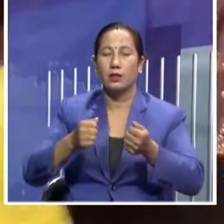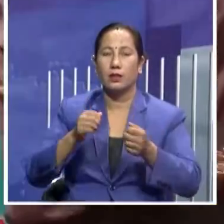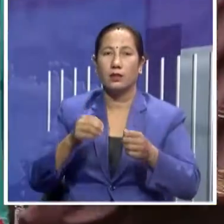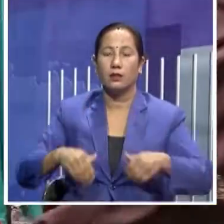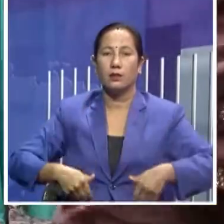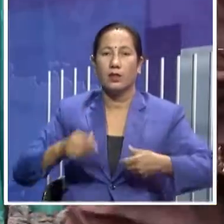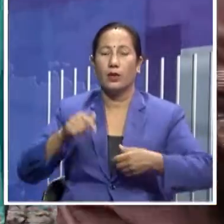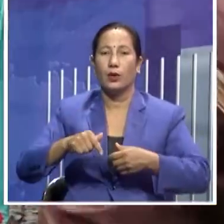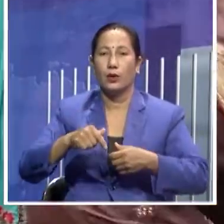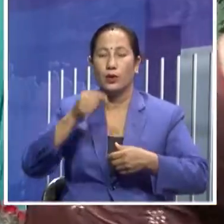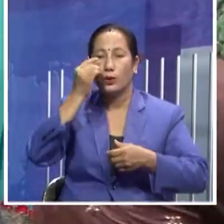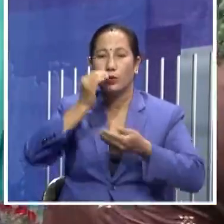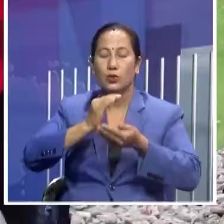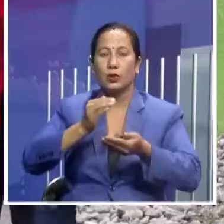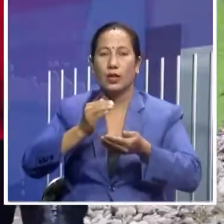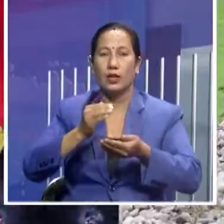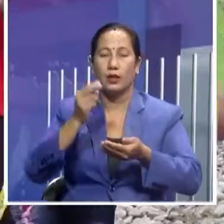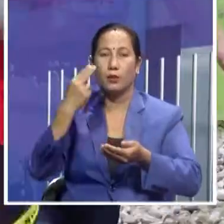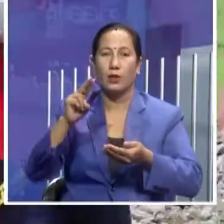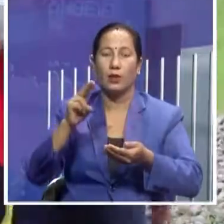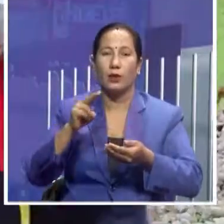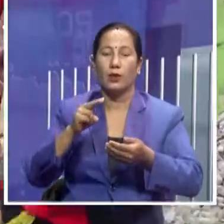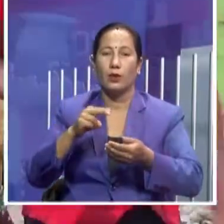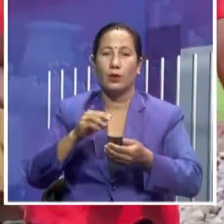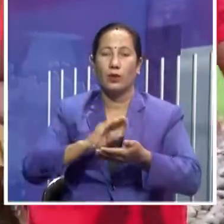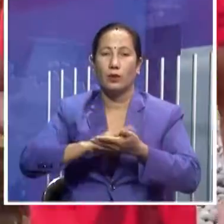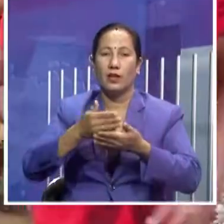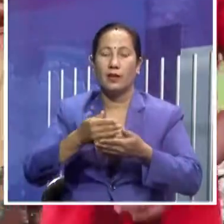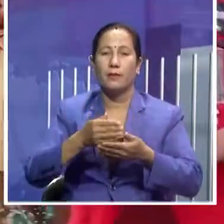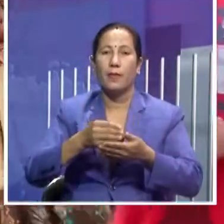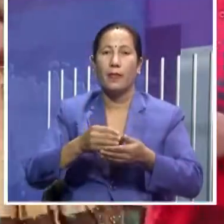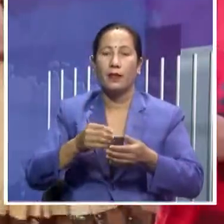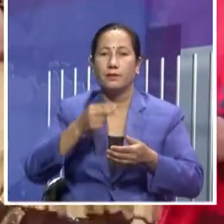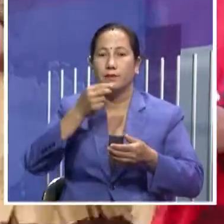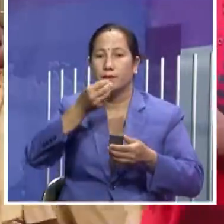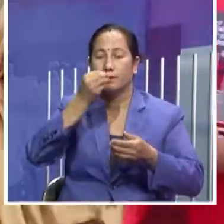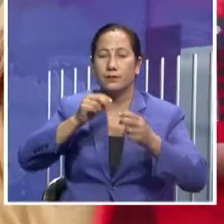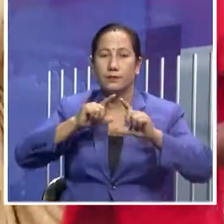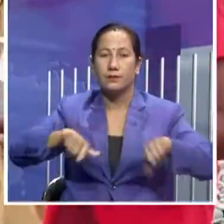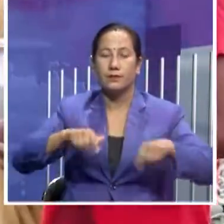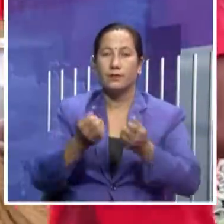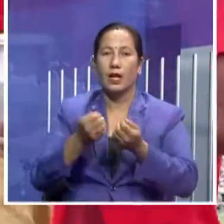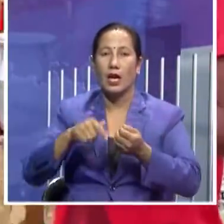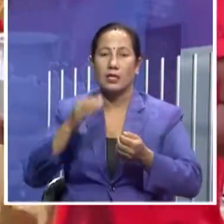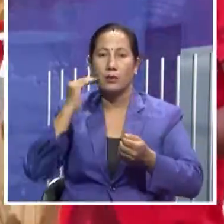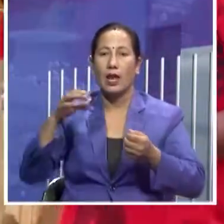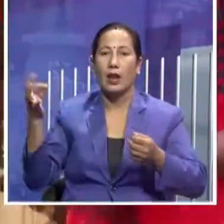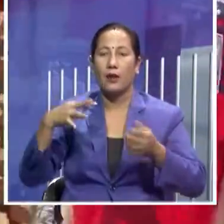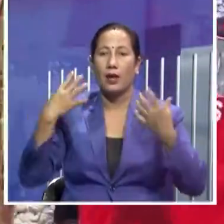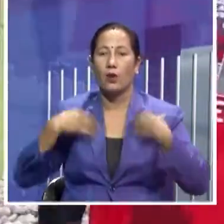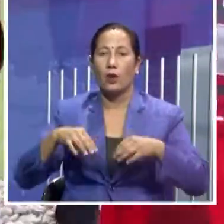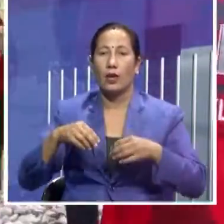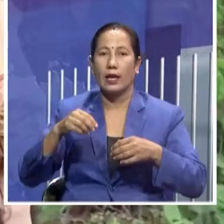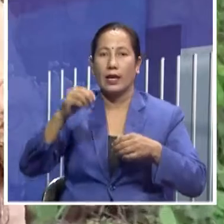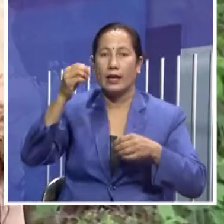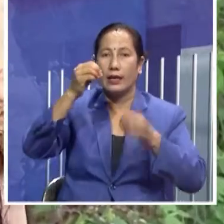पर्वमा पुत्रवती अर्थात् छोरा भएको महिला मात्र व्रत बस्ने गर्दछन्। आज महिलाहरू नयाँ लुगा लगाई दिनभरि